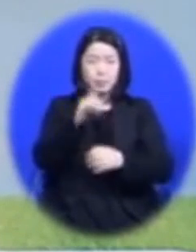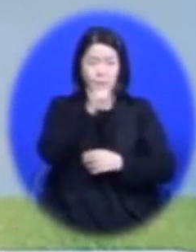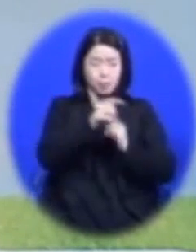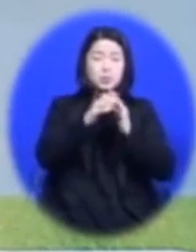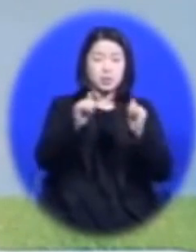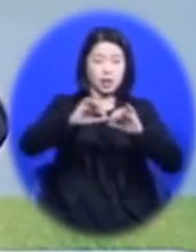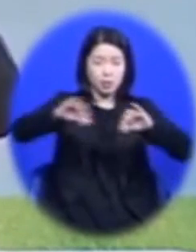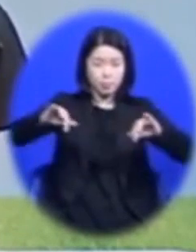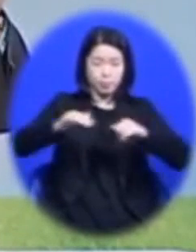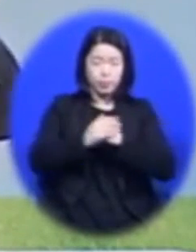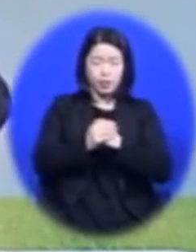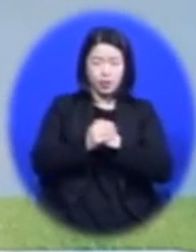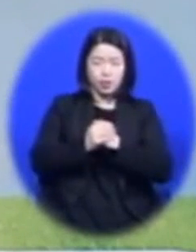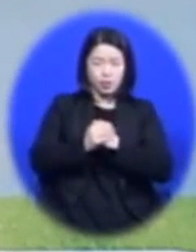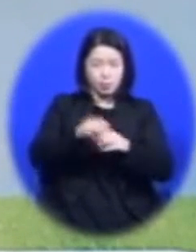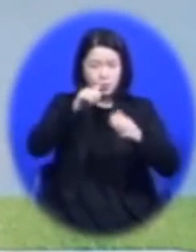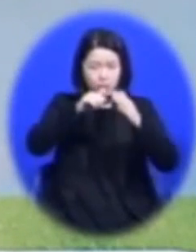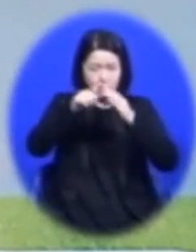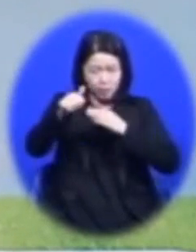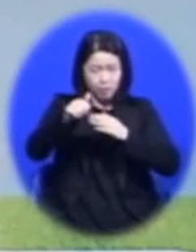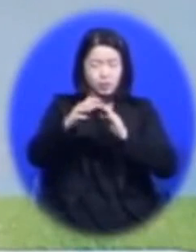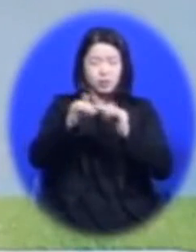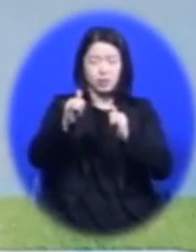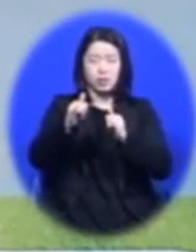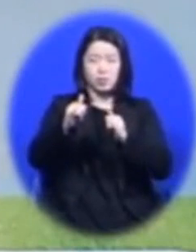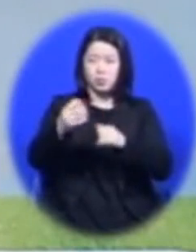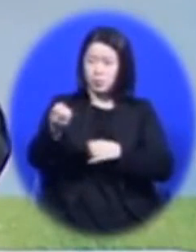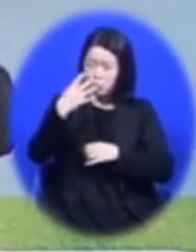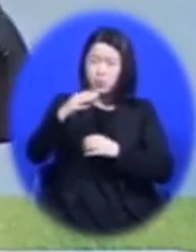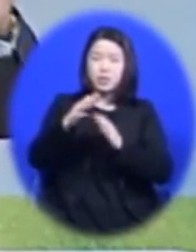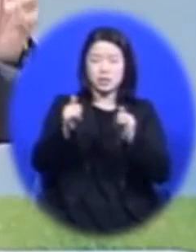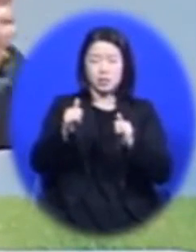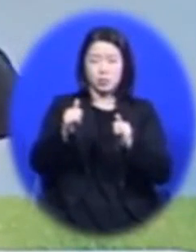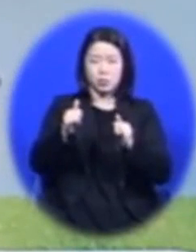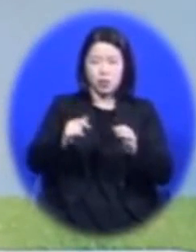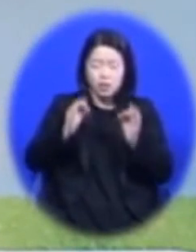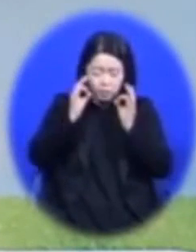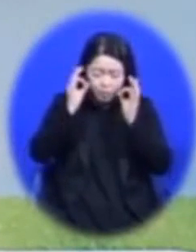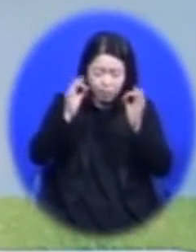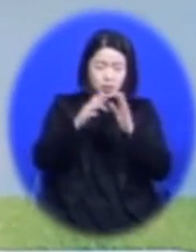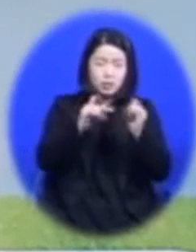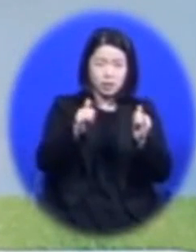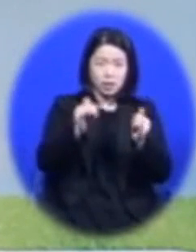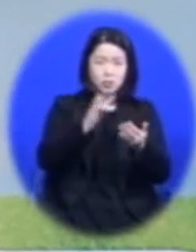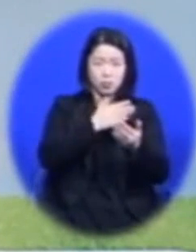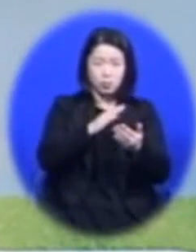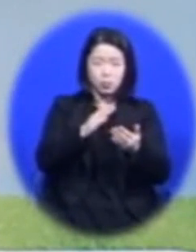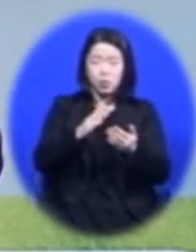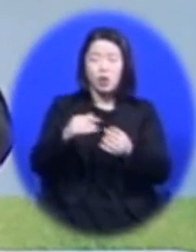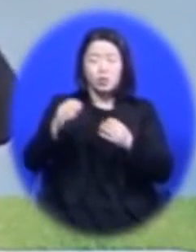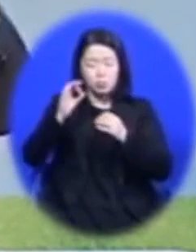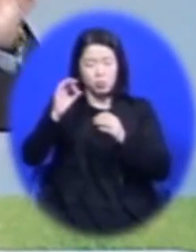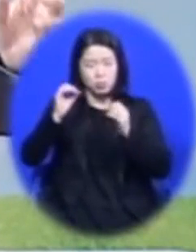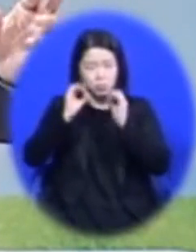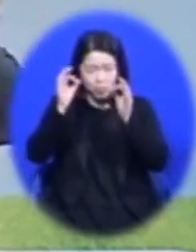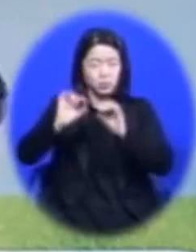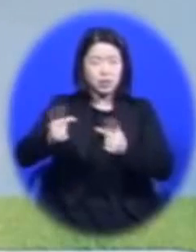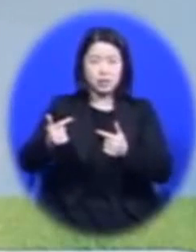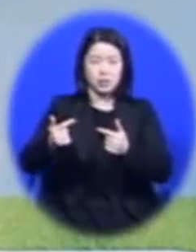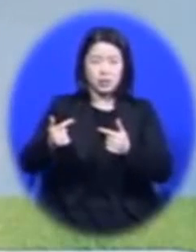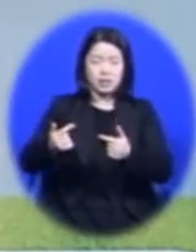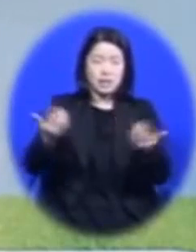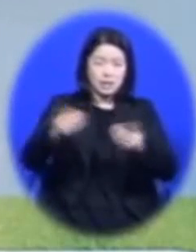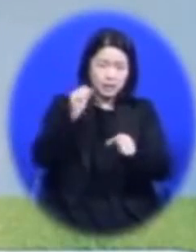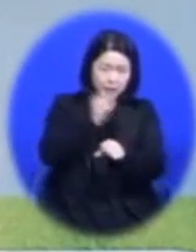있고 잘난 사람이 있고 못난 사람이 있고 성실한 사람이 있고 불성실한 사람이 있고 일 잘하는 사람이 있고